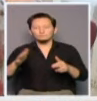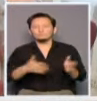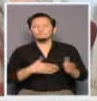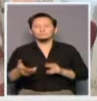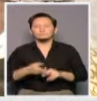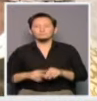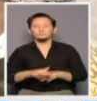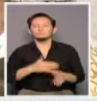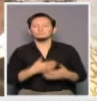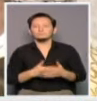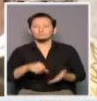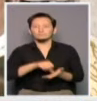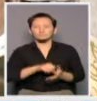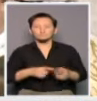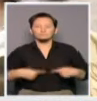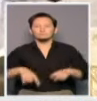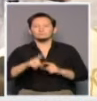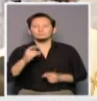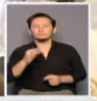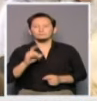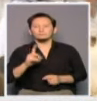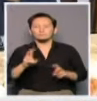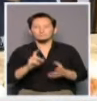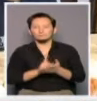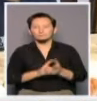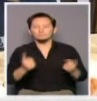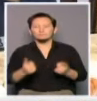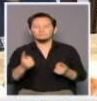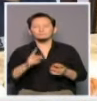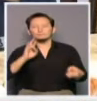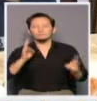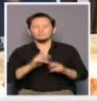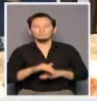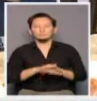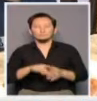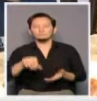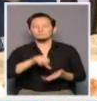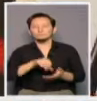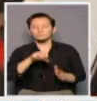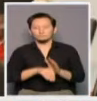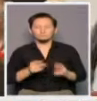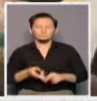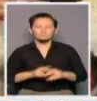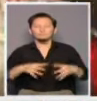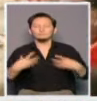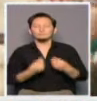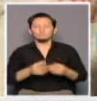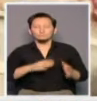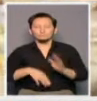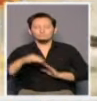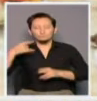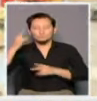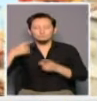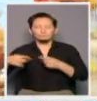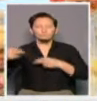участвует в общественной жизни, член общественного фонда ХИУА, занимающегося популяризацией народных традиций. Эта семья, которая вернулась на родную